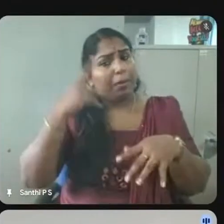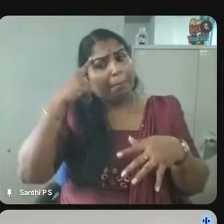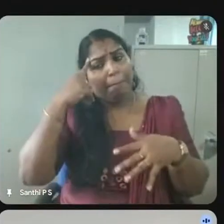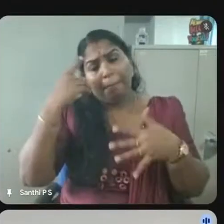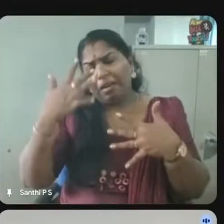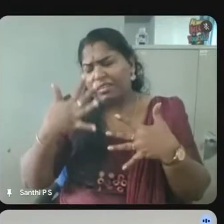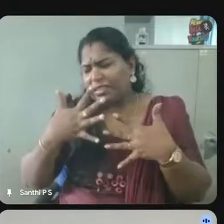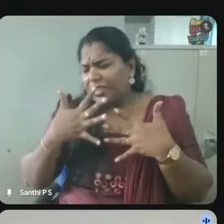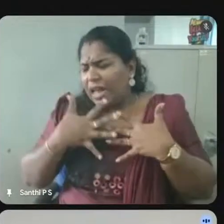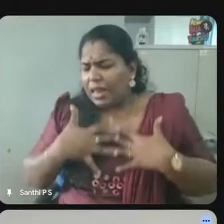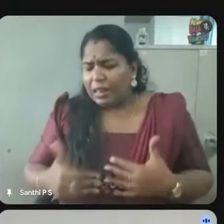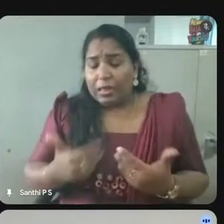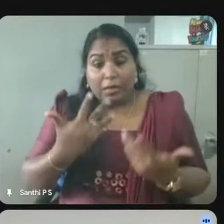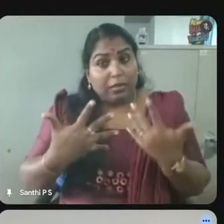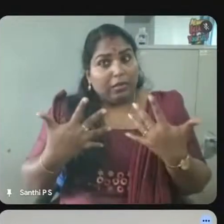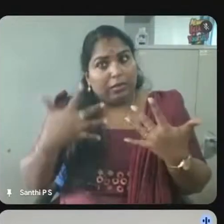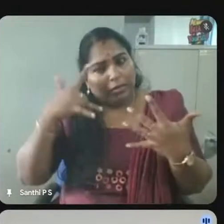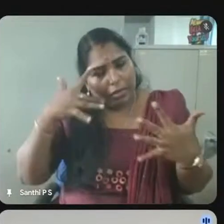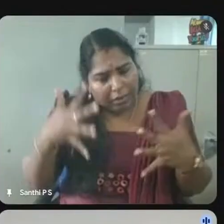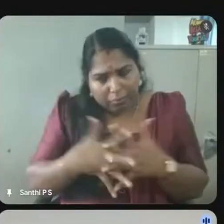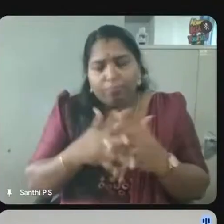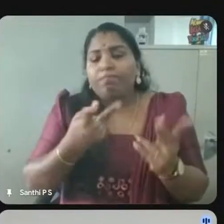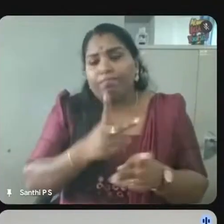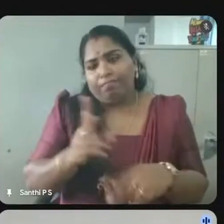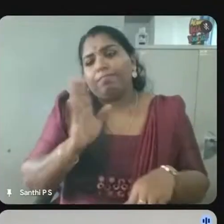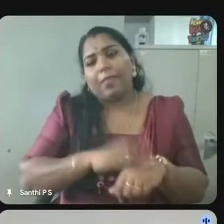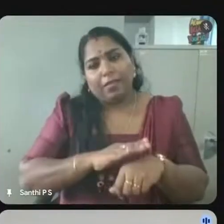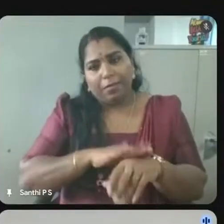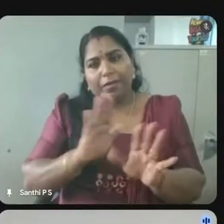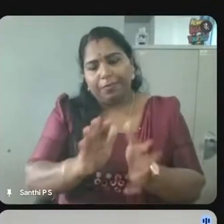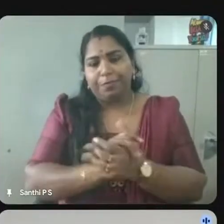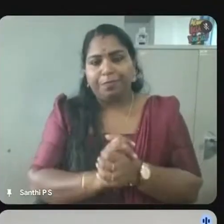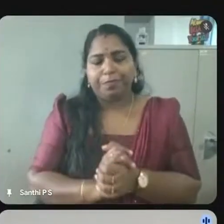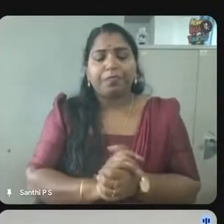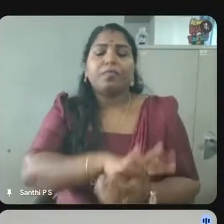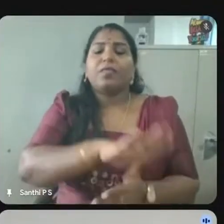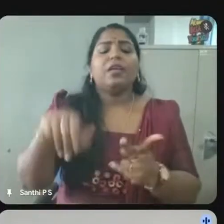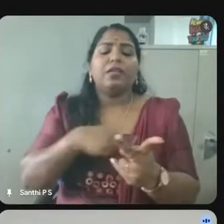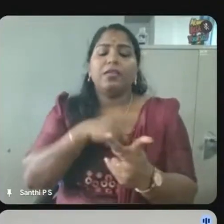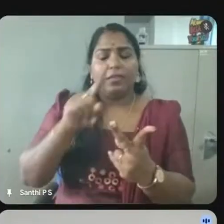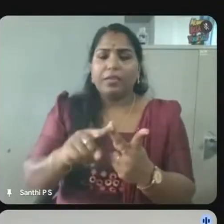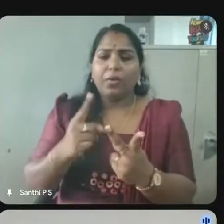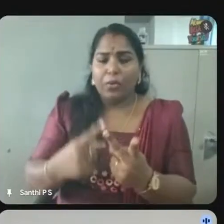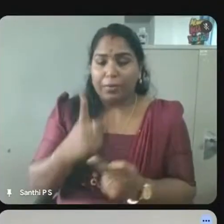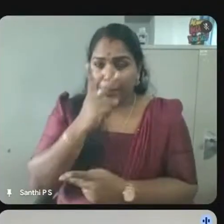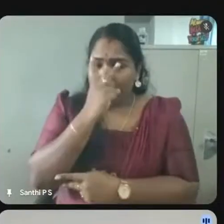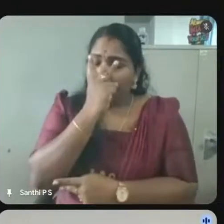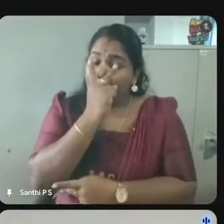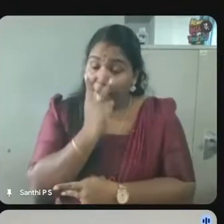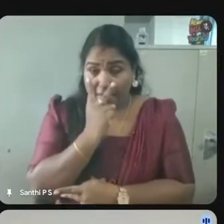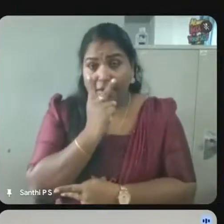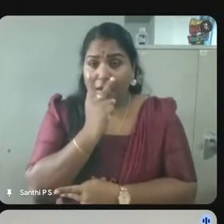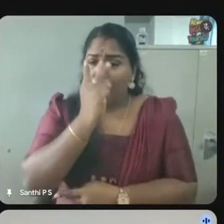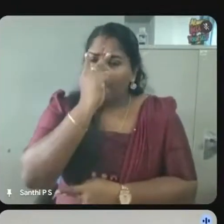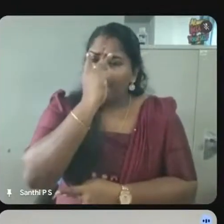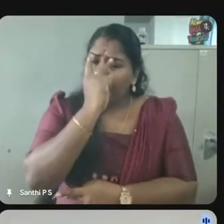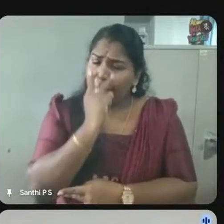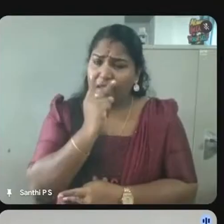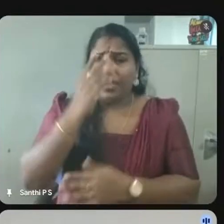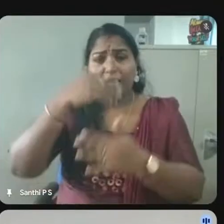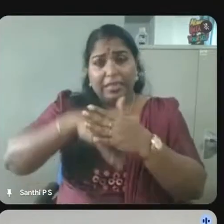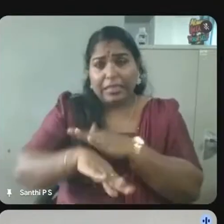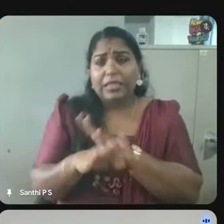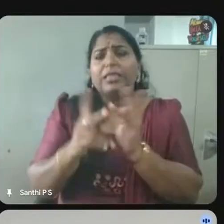ടോക്കിന് വളരെയധികം പ്രസക്തിയുണ്ട്. ബ്ലൈൻഡ്നെസ് അല്ലെങ്കിൽ അന്ധത എന്നുള്ളത് ഒരു സ്പെക്ട്രമാണ്. അതിന്റെ ഒരറ്റത്ത്